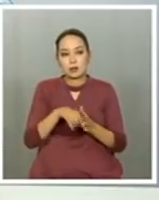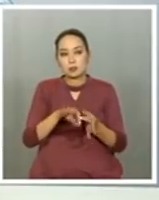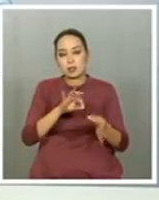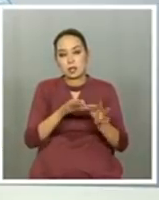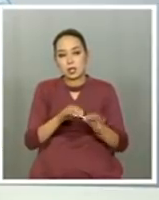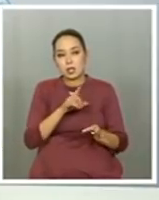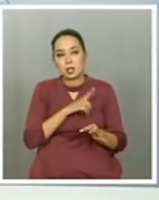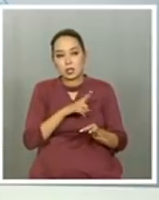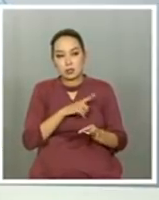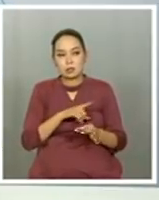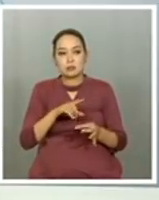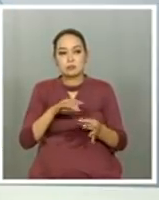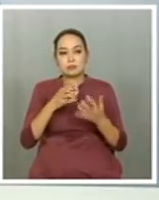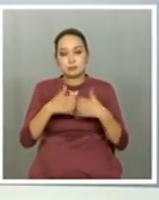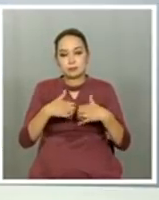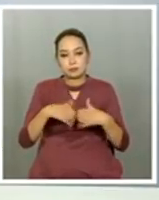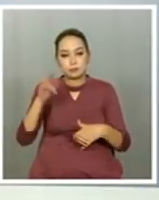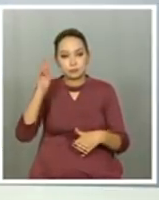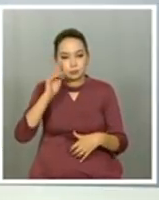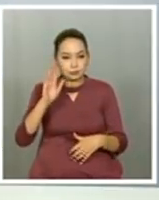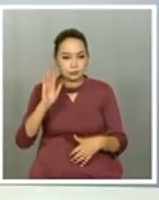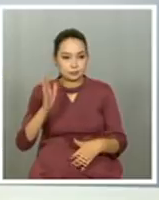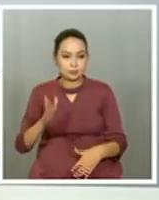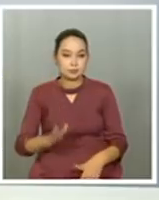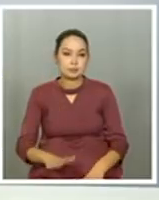реакция теңдеулерін құрастыруды үйренесіздер.